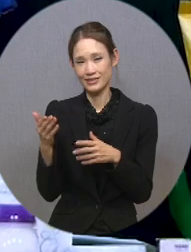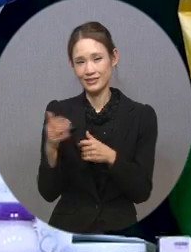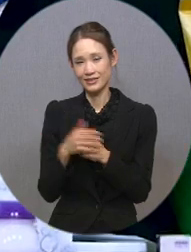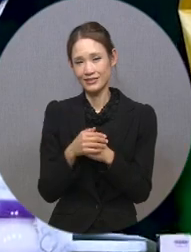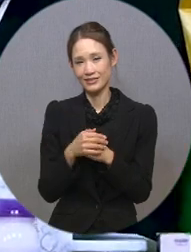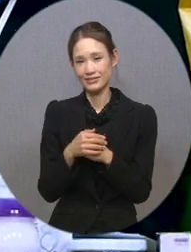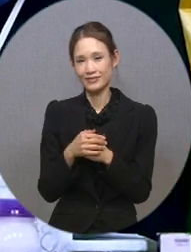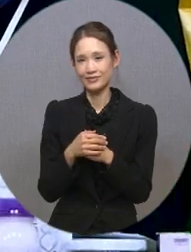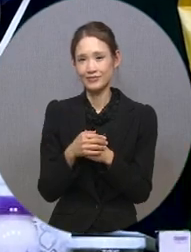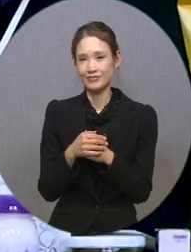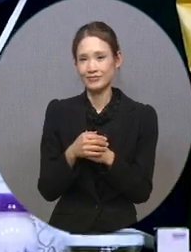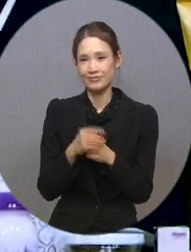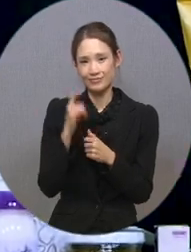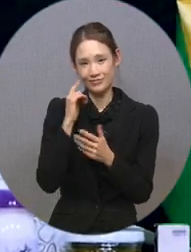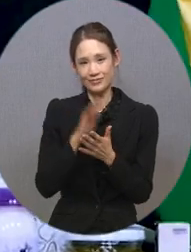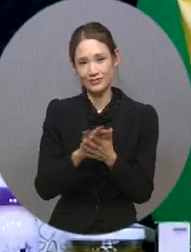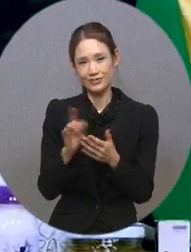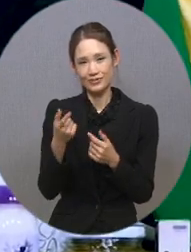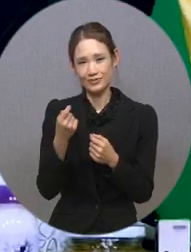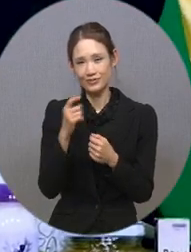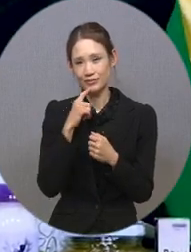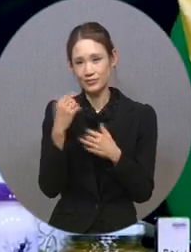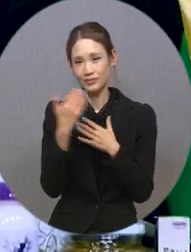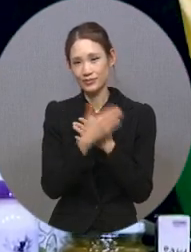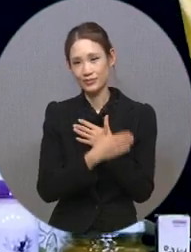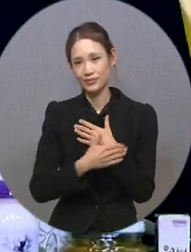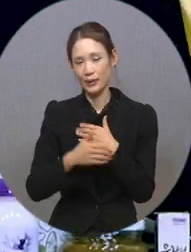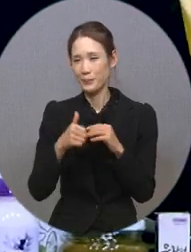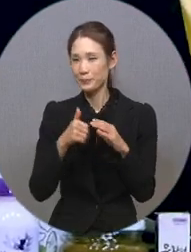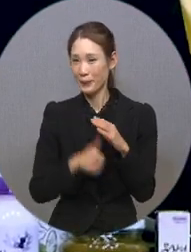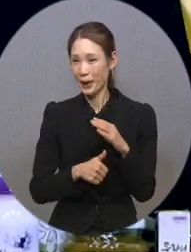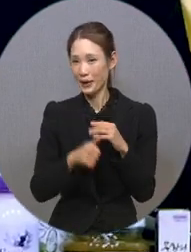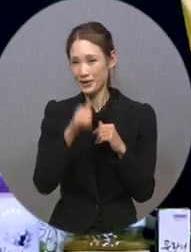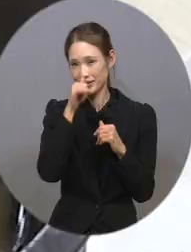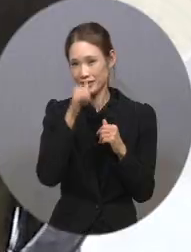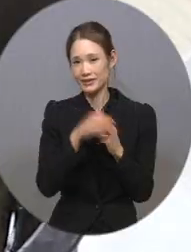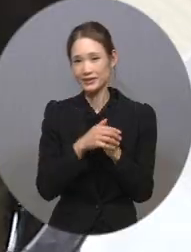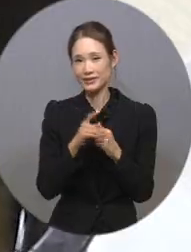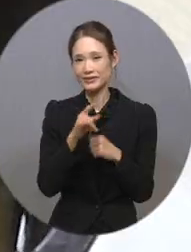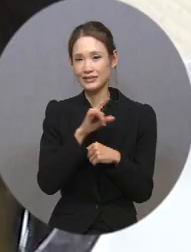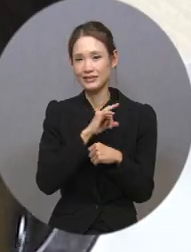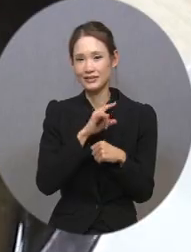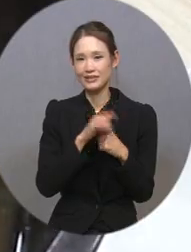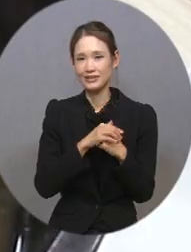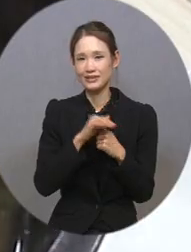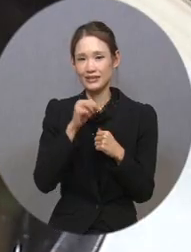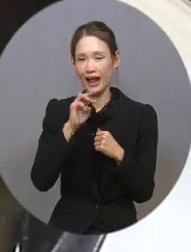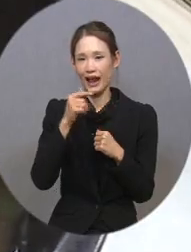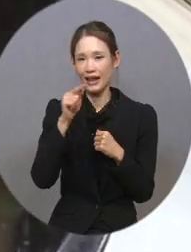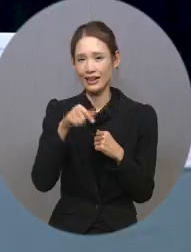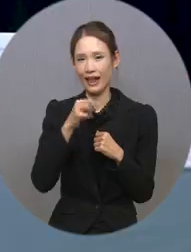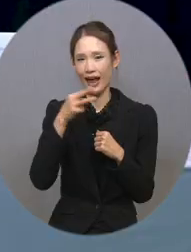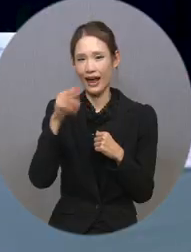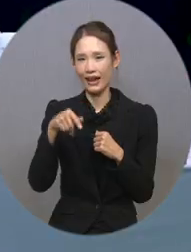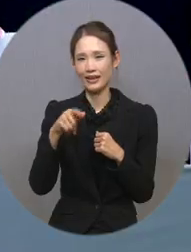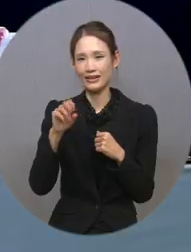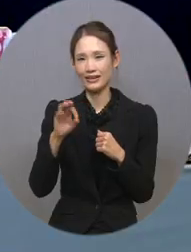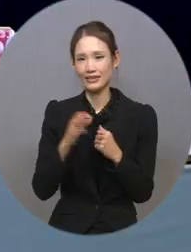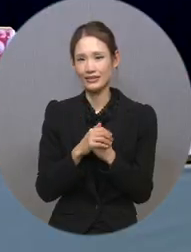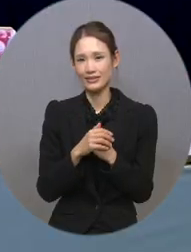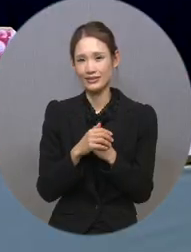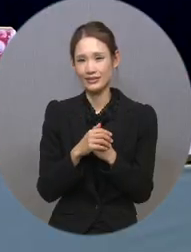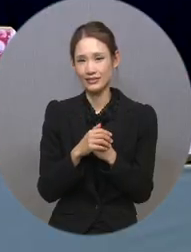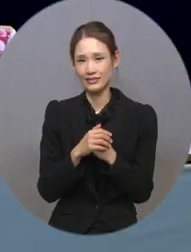이 아, 시원하다. 그래서 목을 딱 이 몸을 담그고 있는데요. 이게 이름이? 아 갈락탕. 아, 갈락